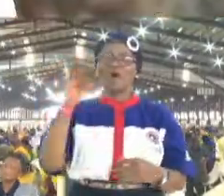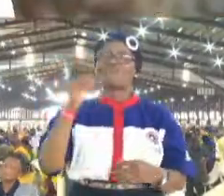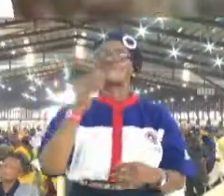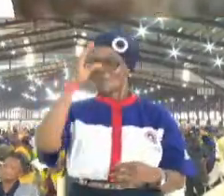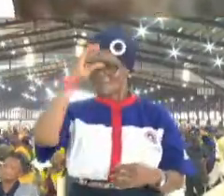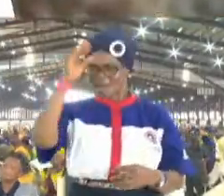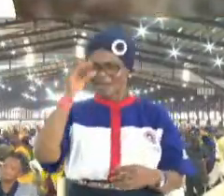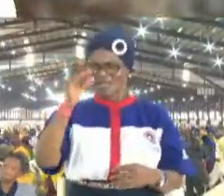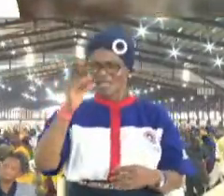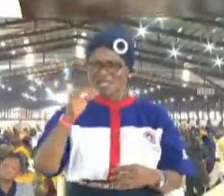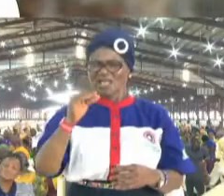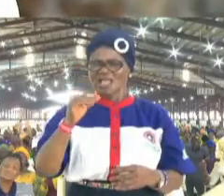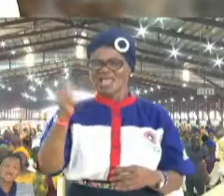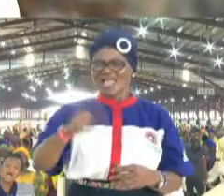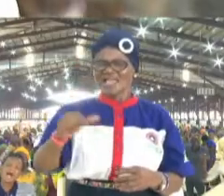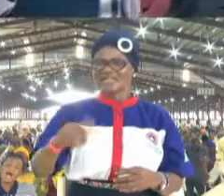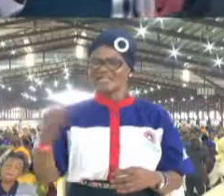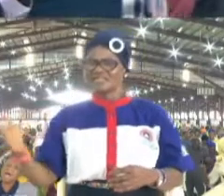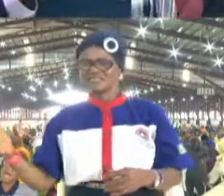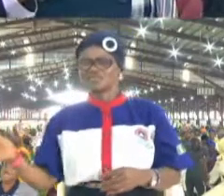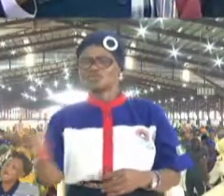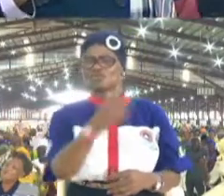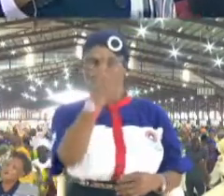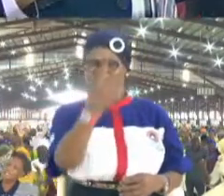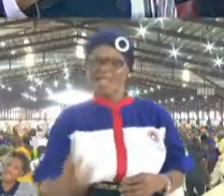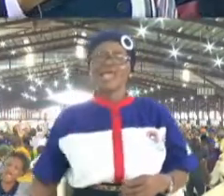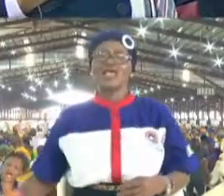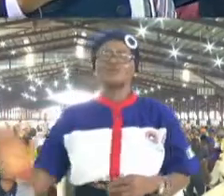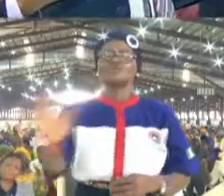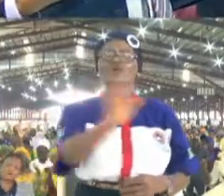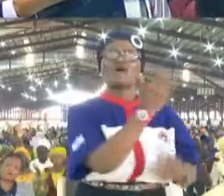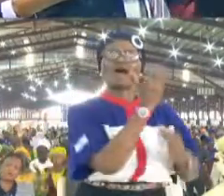Gbogbo ohun tẹ́ ẹ bá ń dáwọ́lé yóò máa yọrí sí rere.